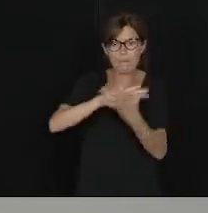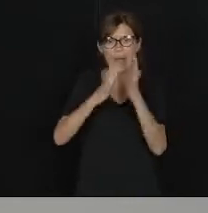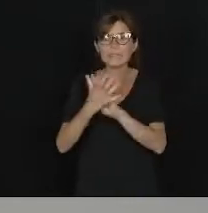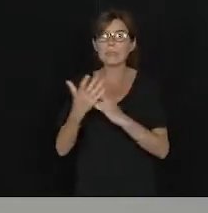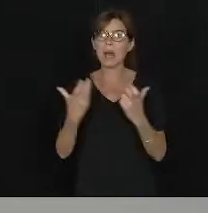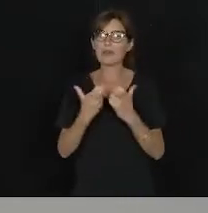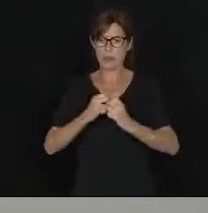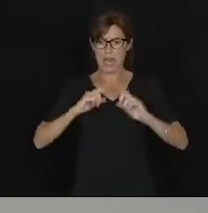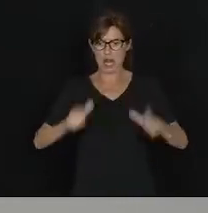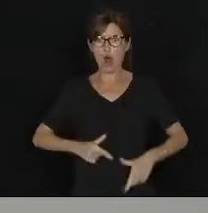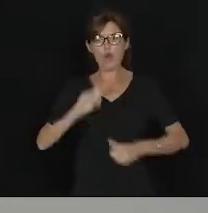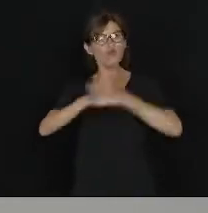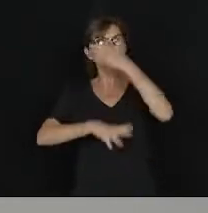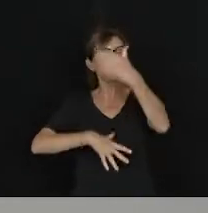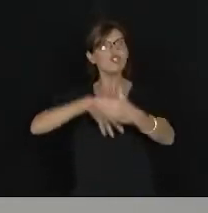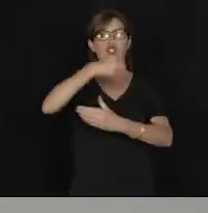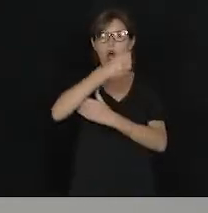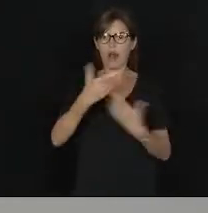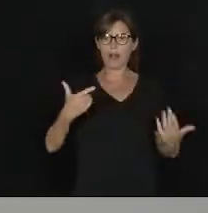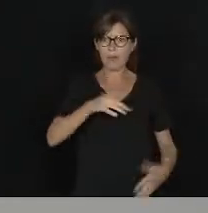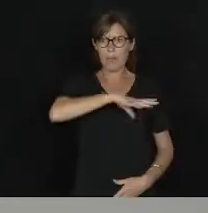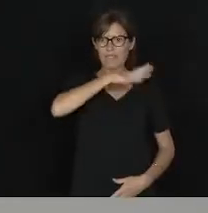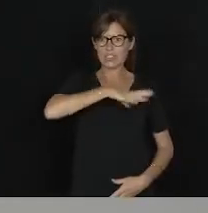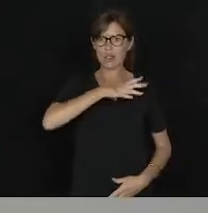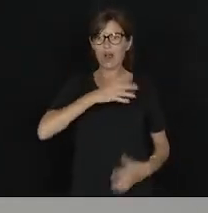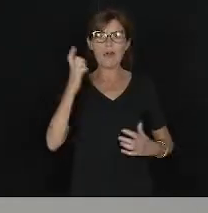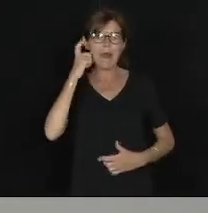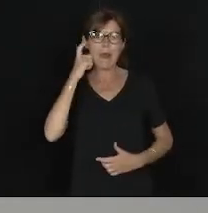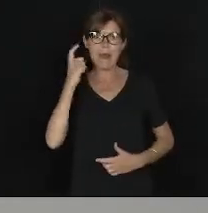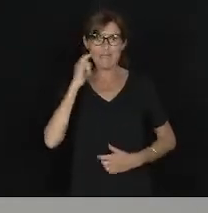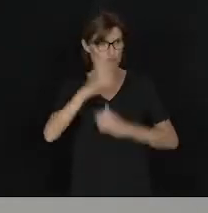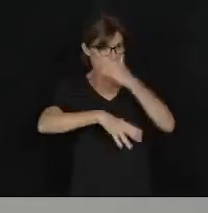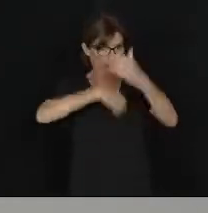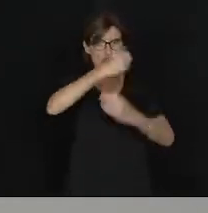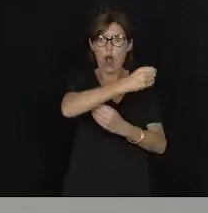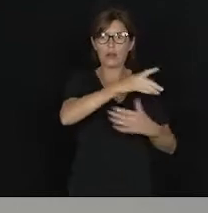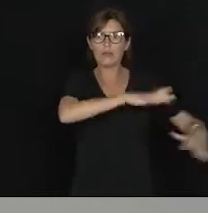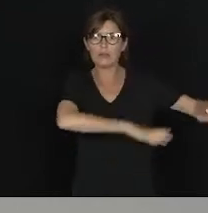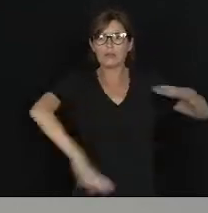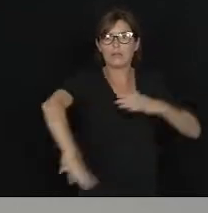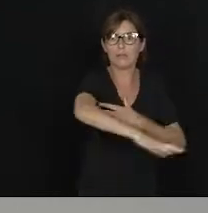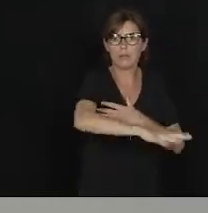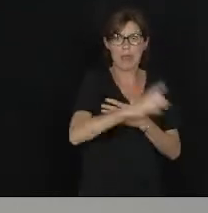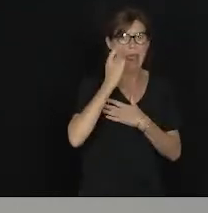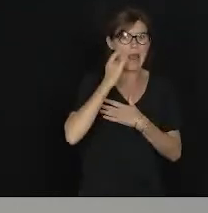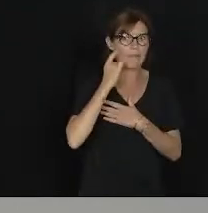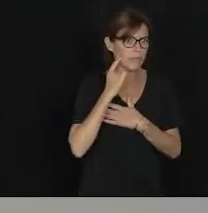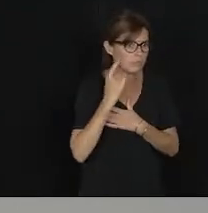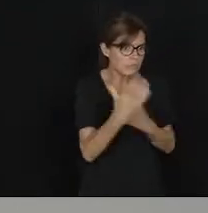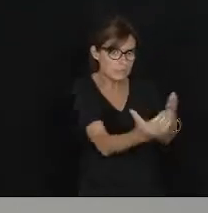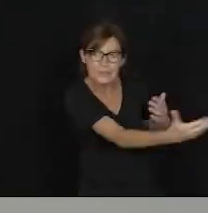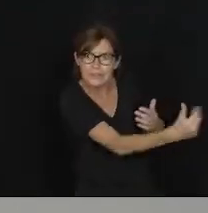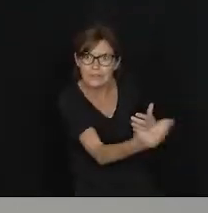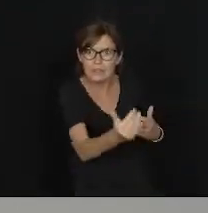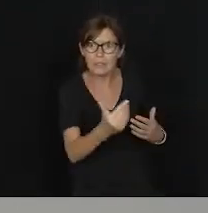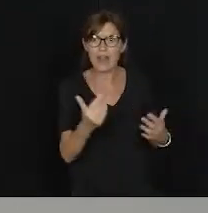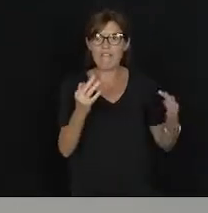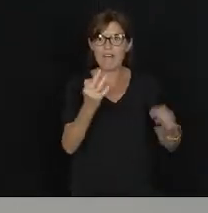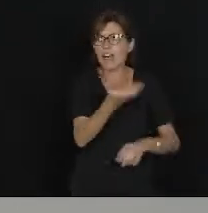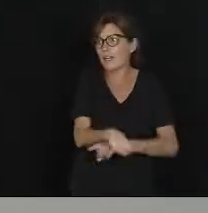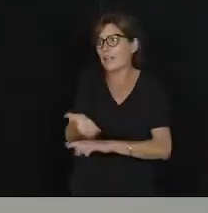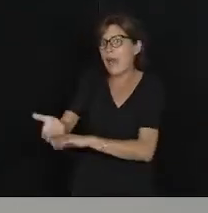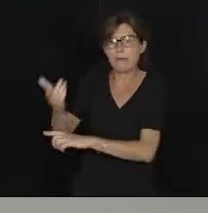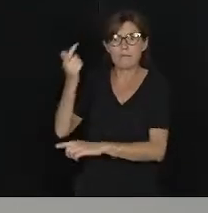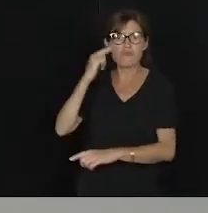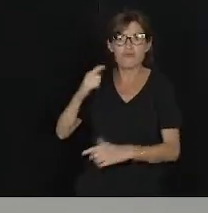murs, hein, poussant maîtres et maîtresses et élèves en dehors des salles de classe. L'élève est mobilisé, hein, pour les quêtes, le sou du